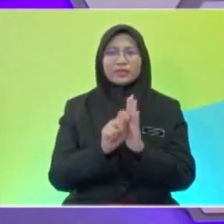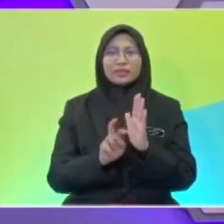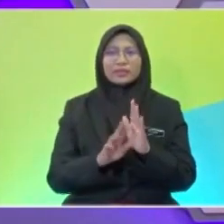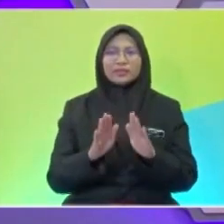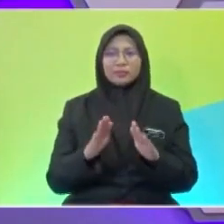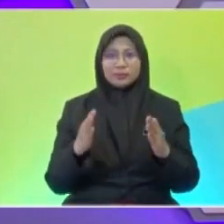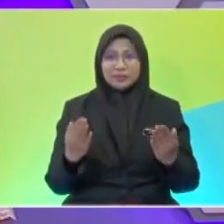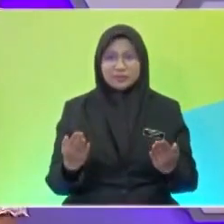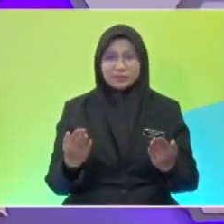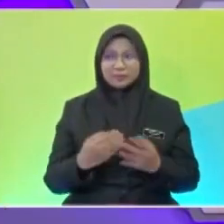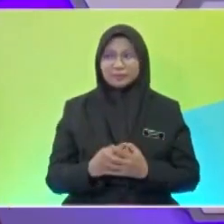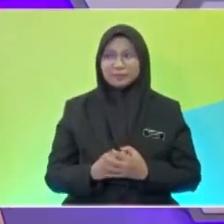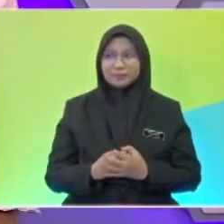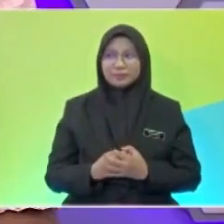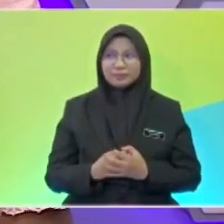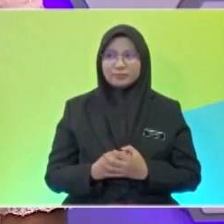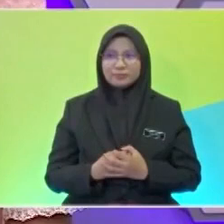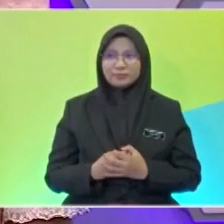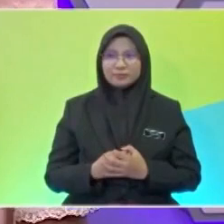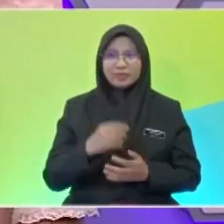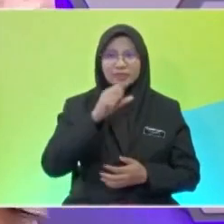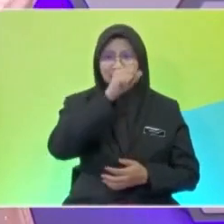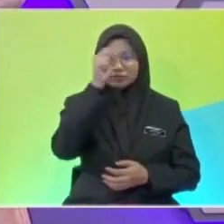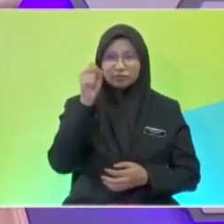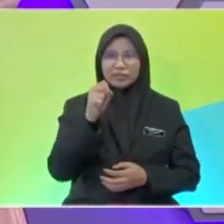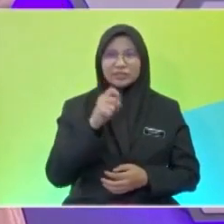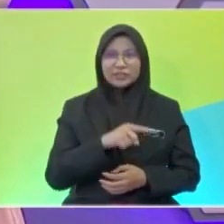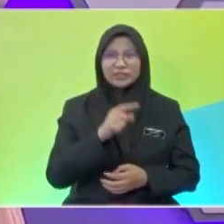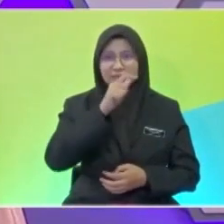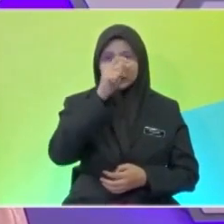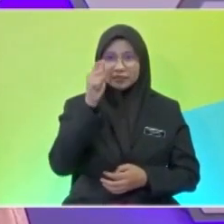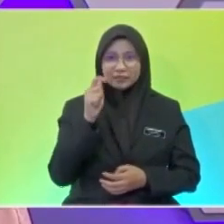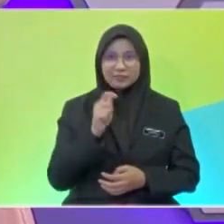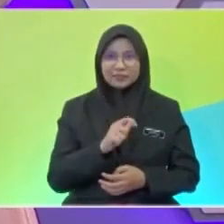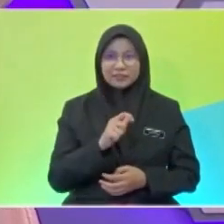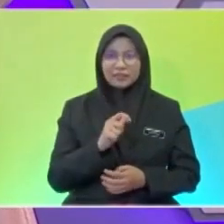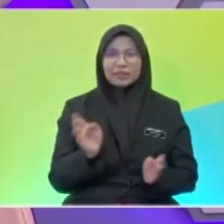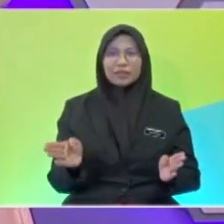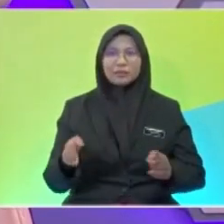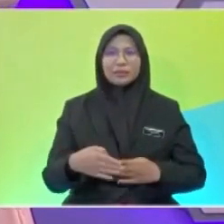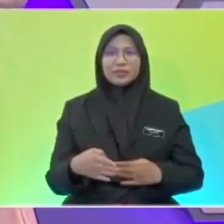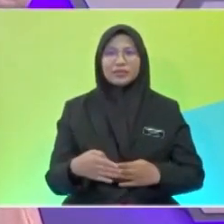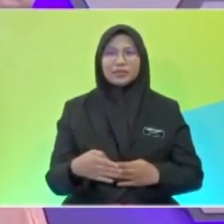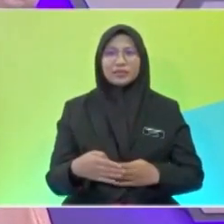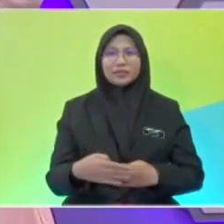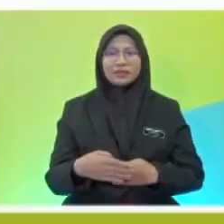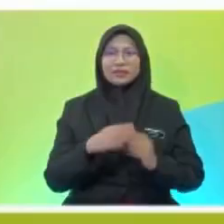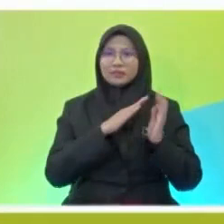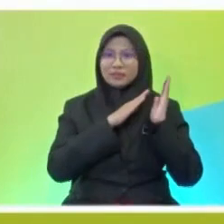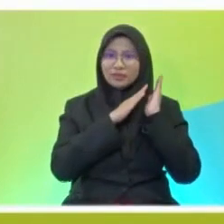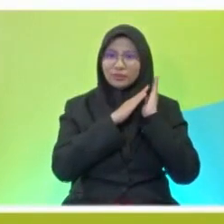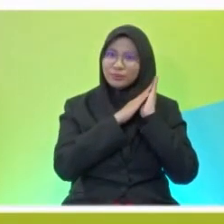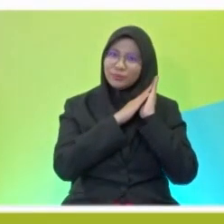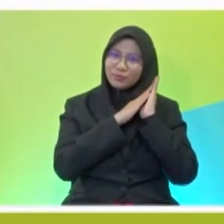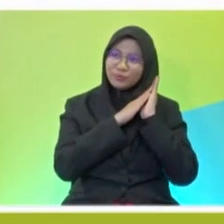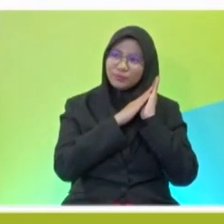Amali yang telah dijalankan jadi daripada soal yang ini ditanyakan tentang bilik tidur Nah ya ini gambaran ruang